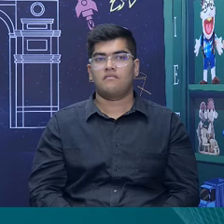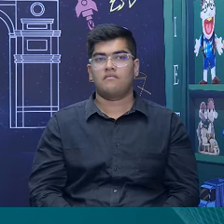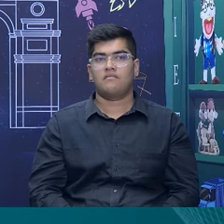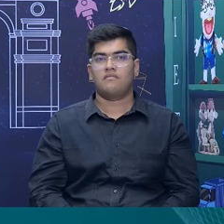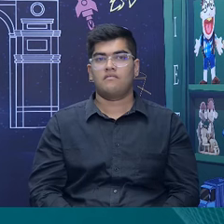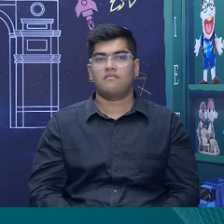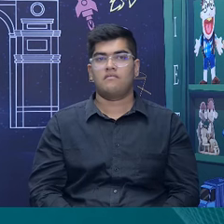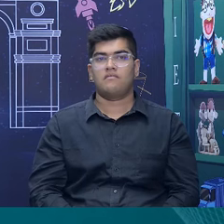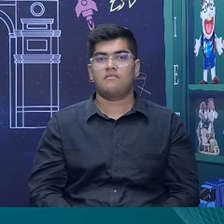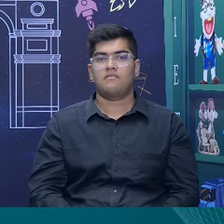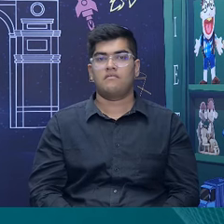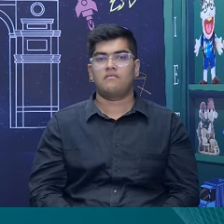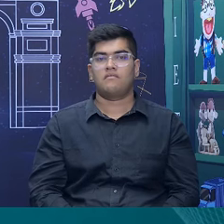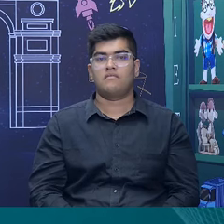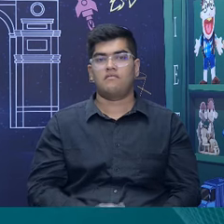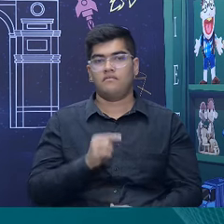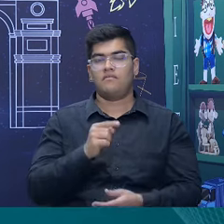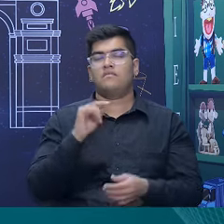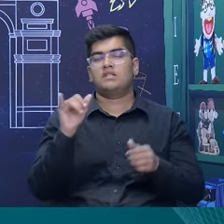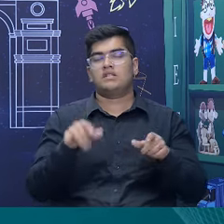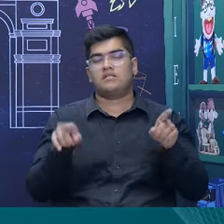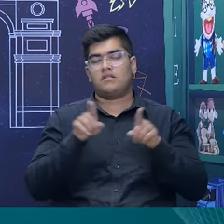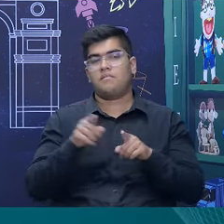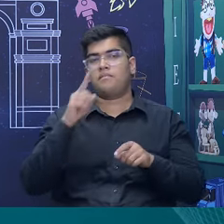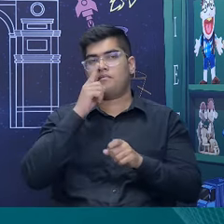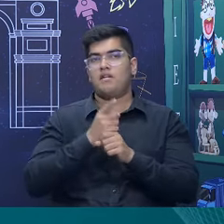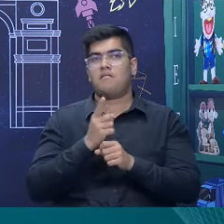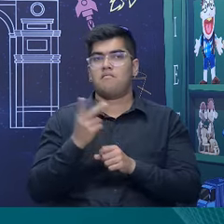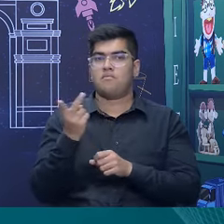है तब तक मैं एक ट्रायंगल बना लेती